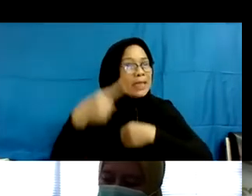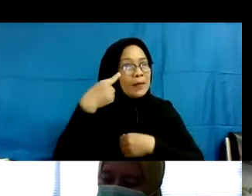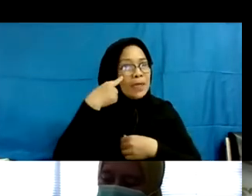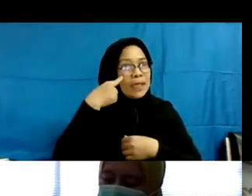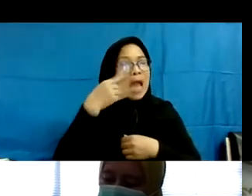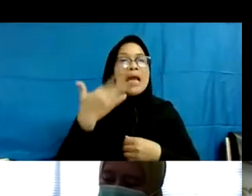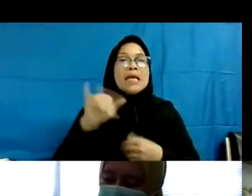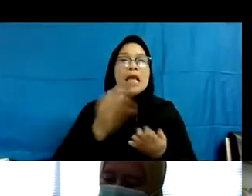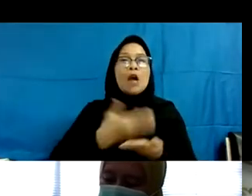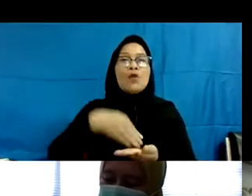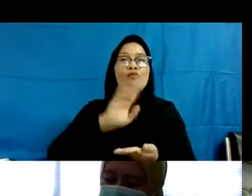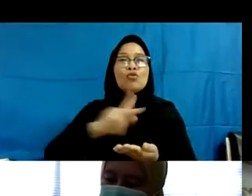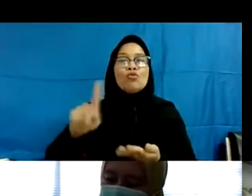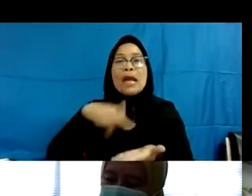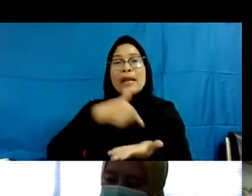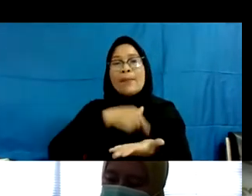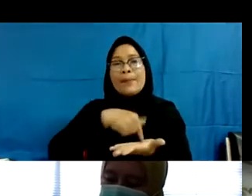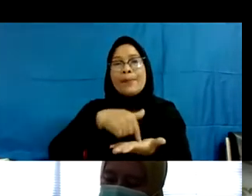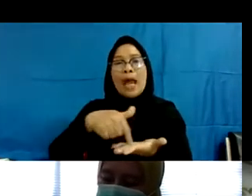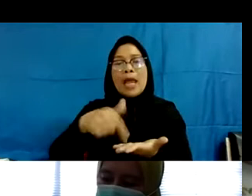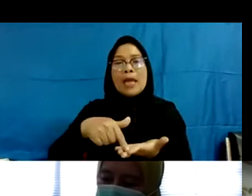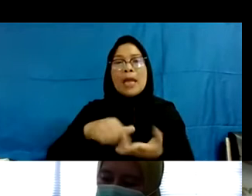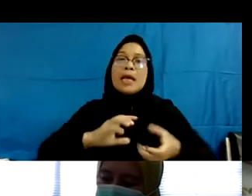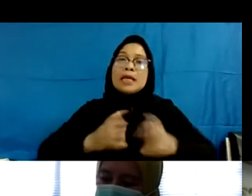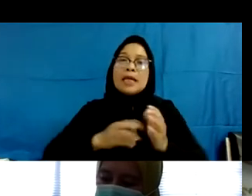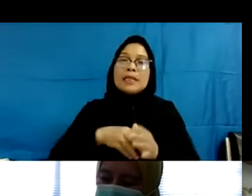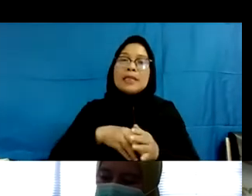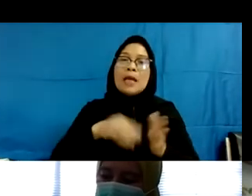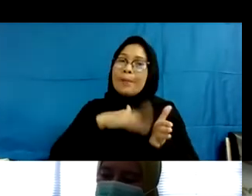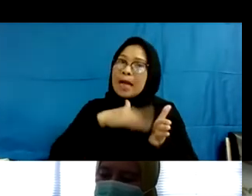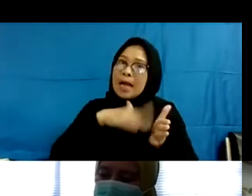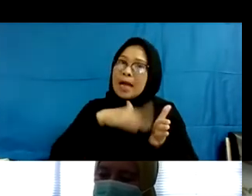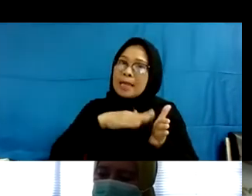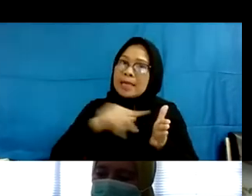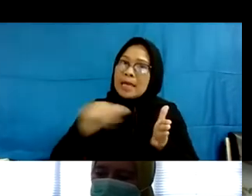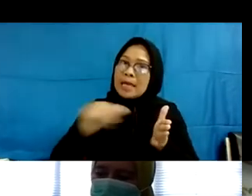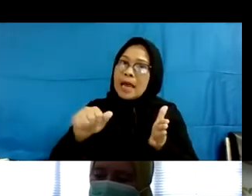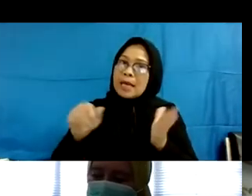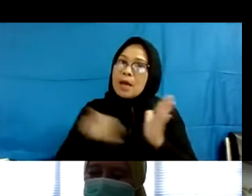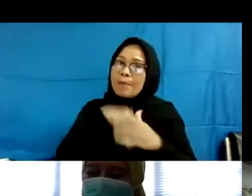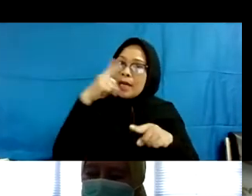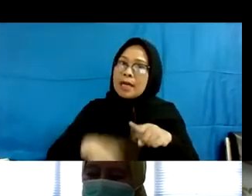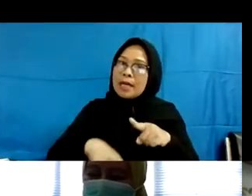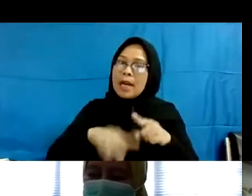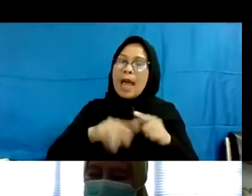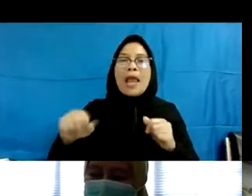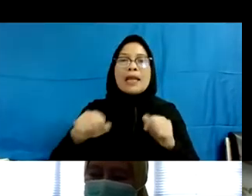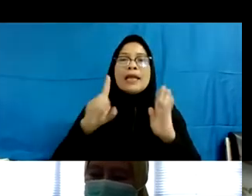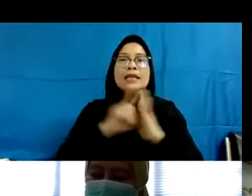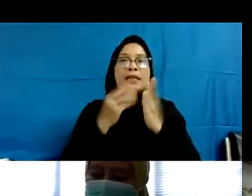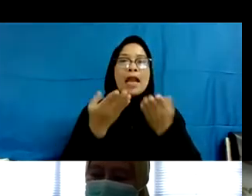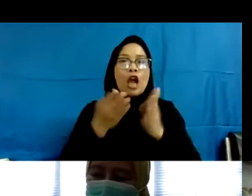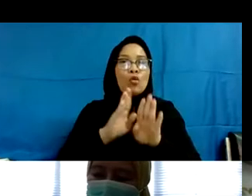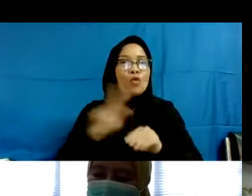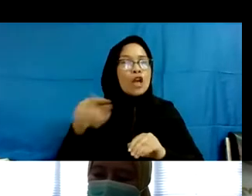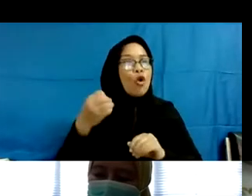Jadi pengajaran, pengenalan huruf braille itu dilakukan oleh teman-teman